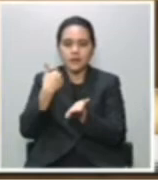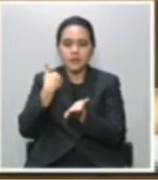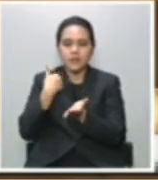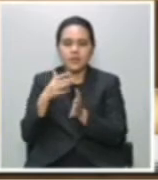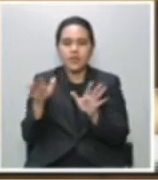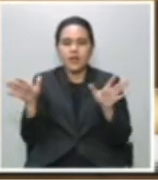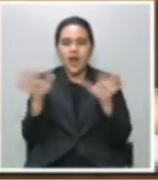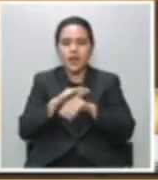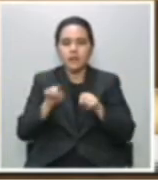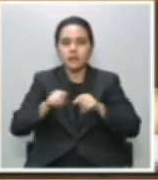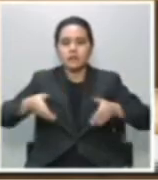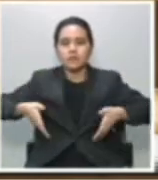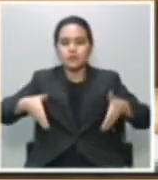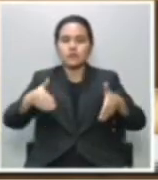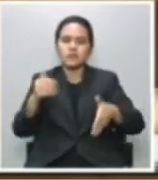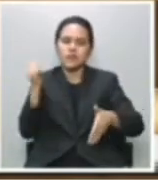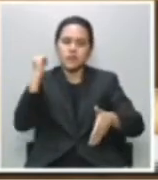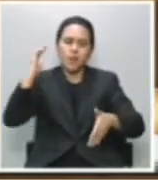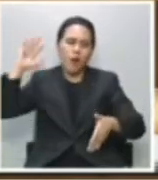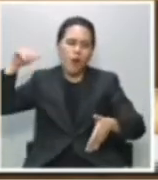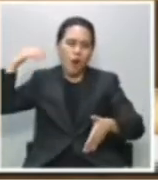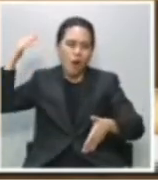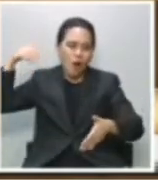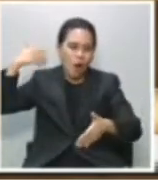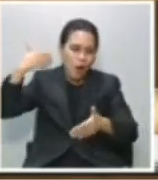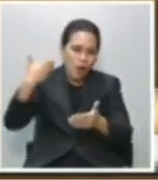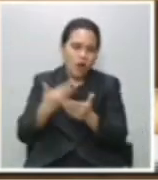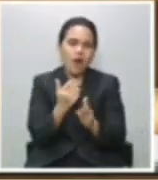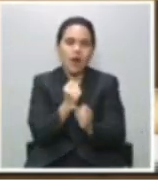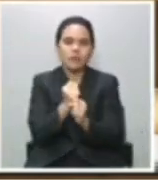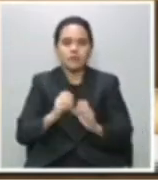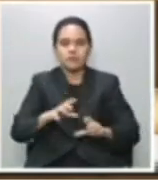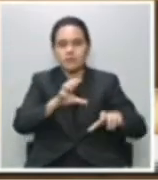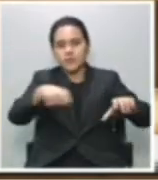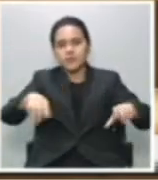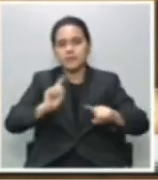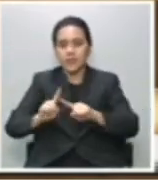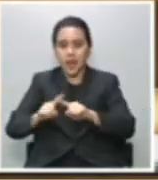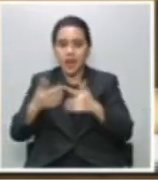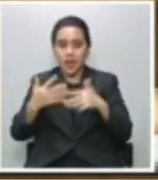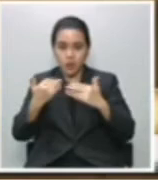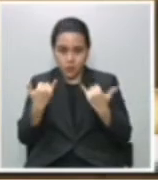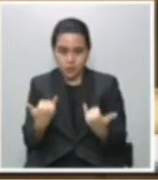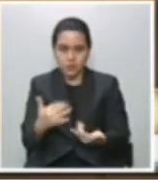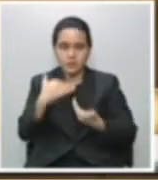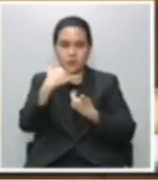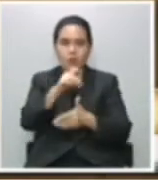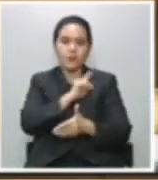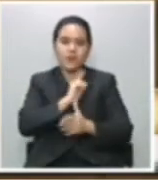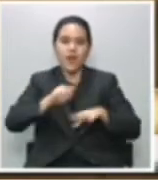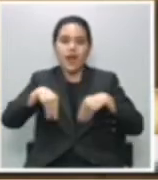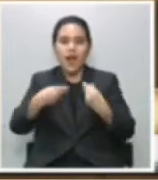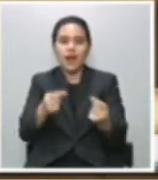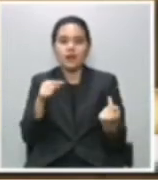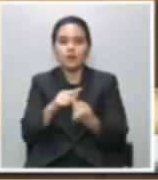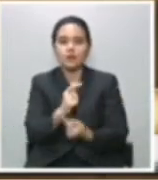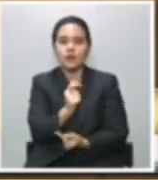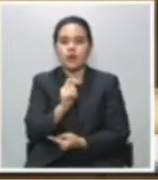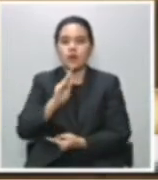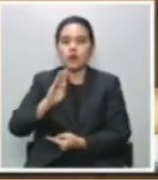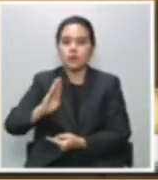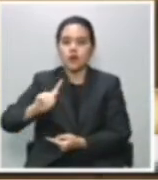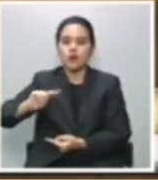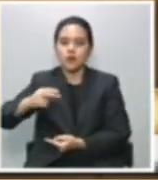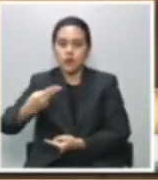มที่มีอยู่ในพื้นที่จากหน่วยงานต่างๆซึ่งทั้งหมดขณะนี้ถ่ายโอนให้กับองค์กรปกครองส่วนท้องถิ่นจ